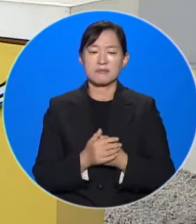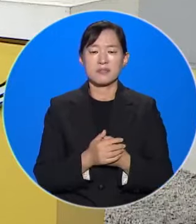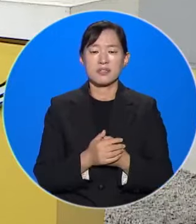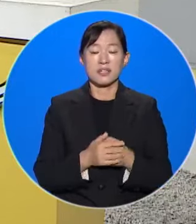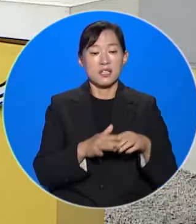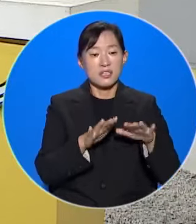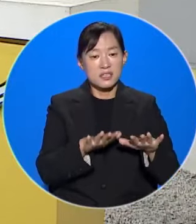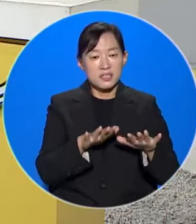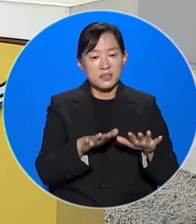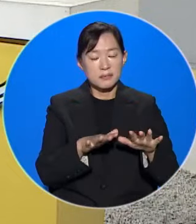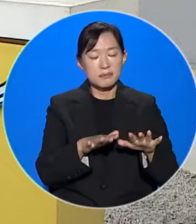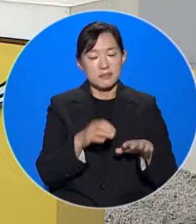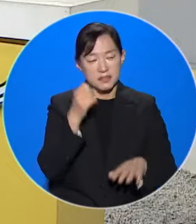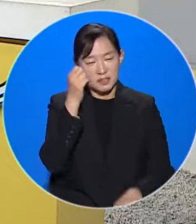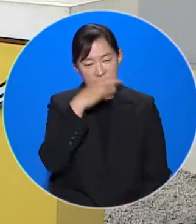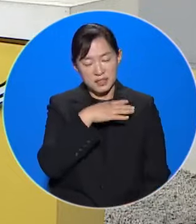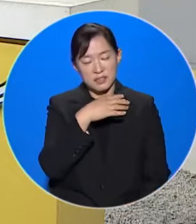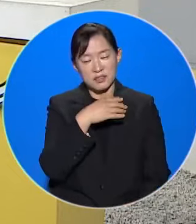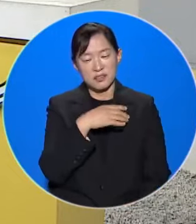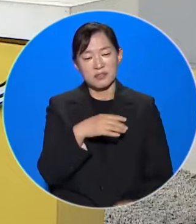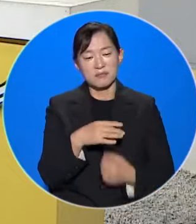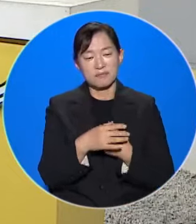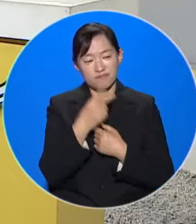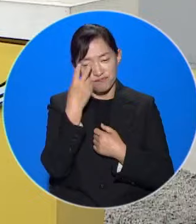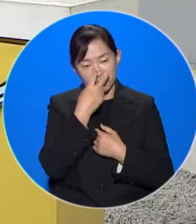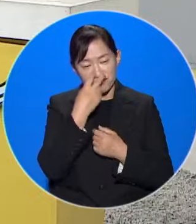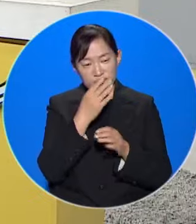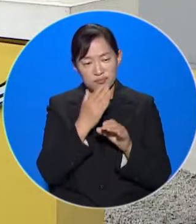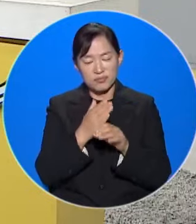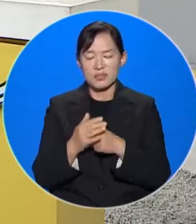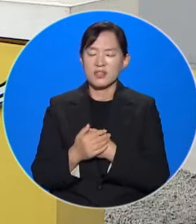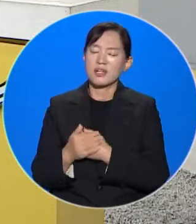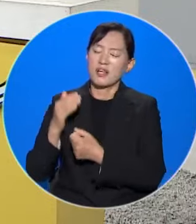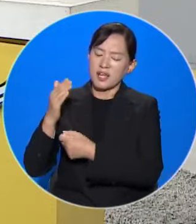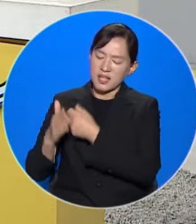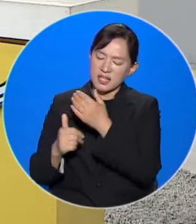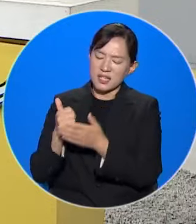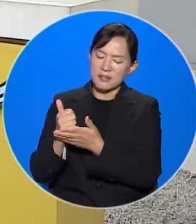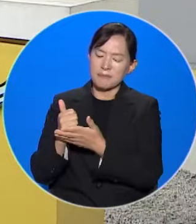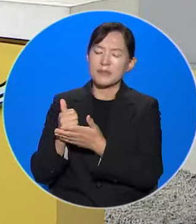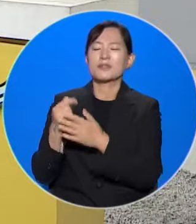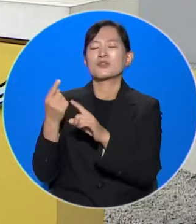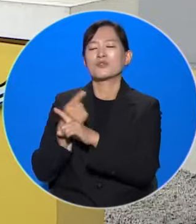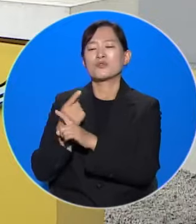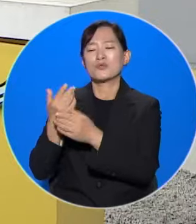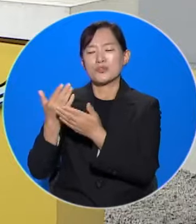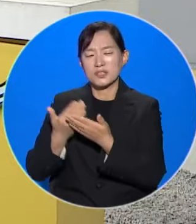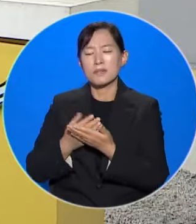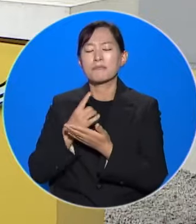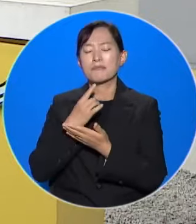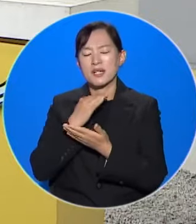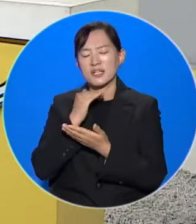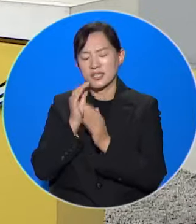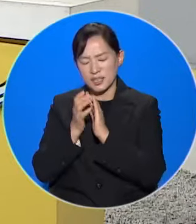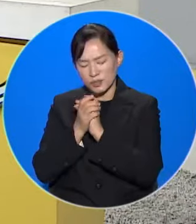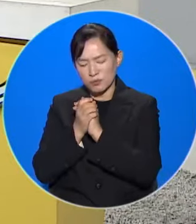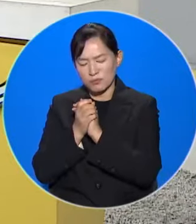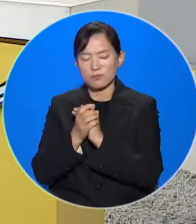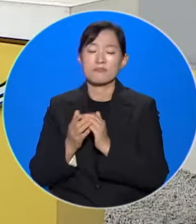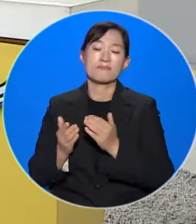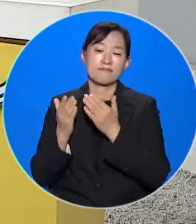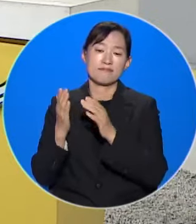차도를 지금은 지켜보는 방법밖에 없는 거죠? 네, 하나님 손길만 하나님이 치료해 주시길 네. 기도하고